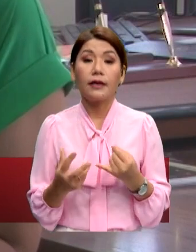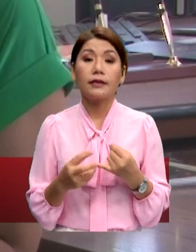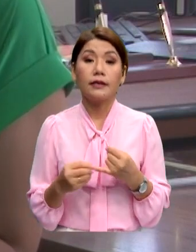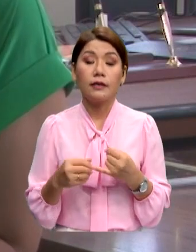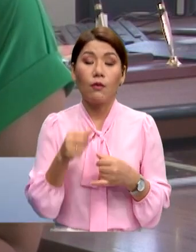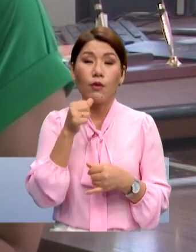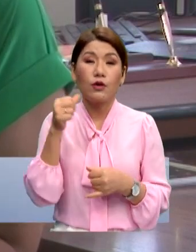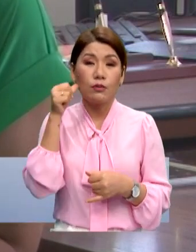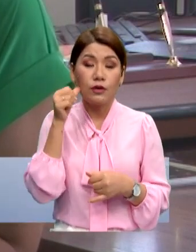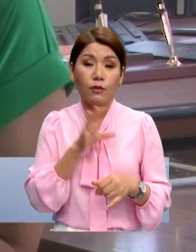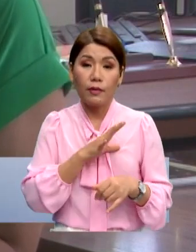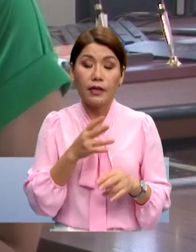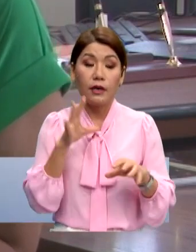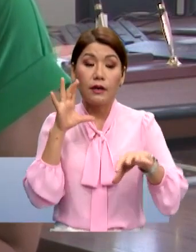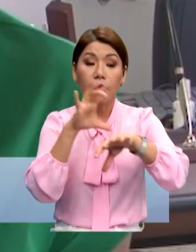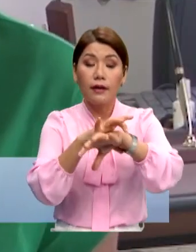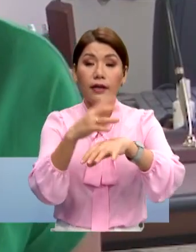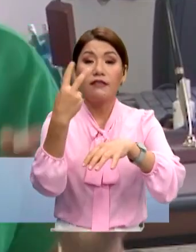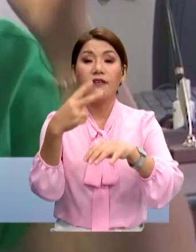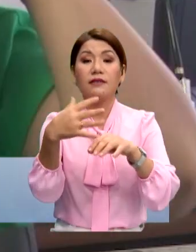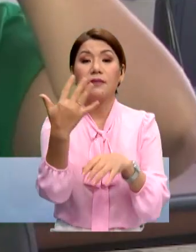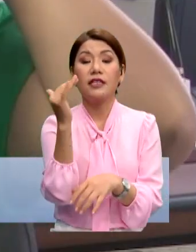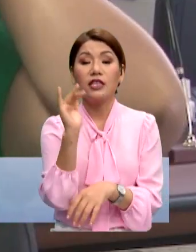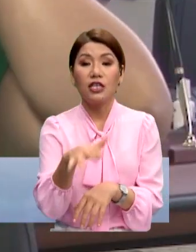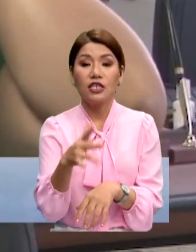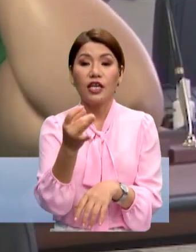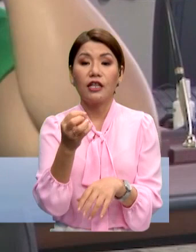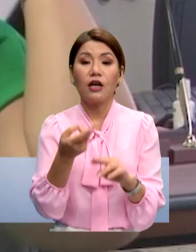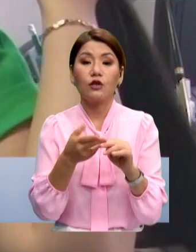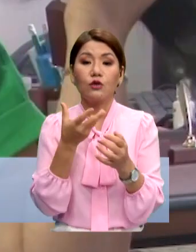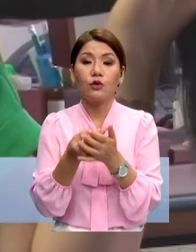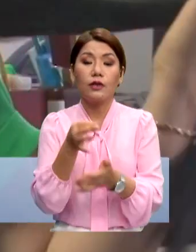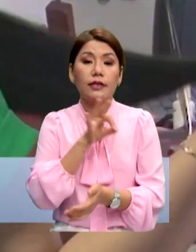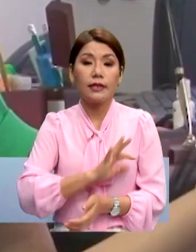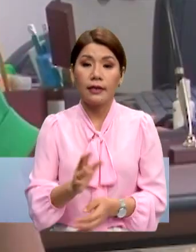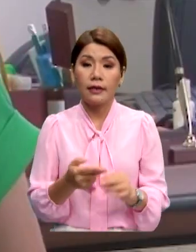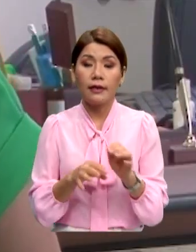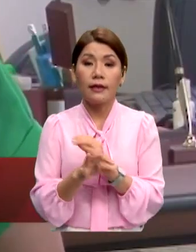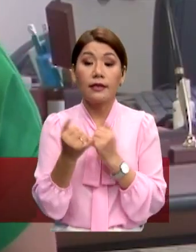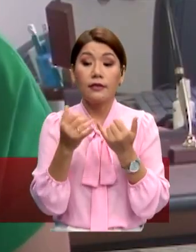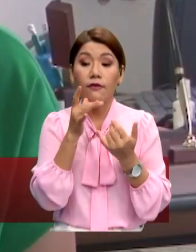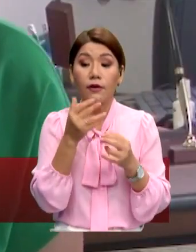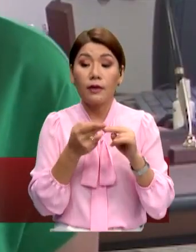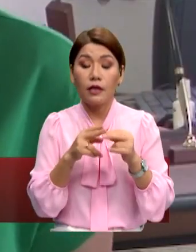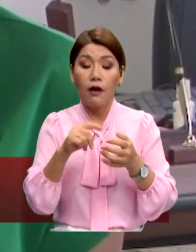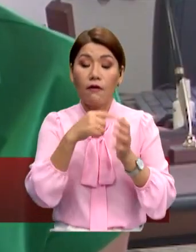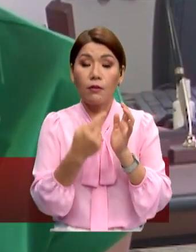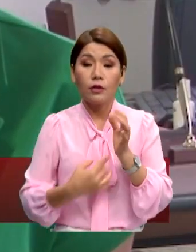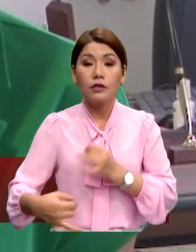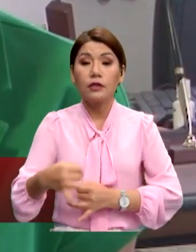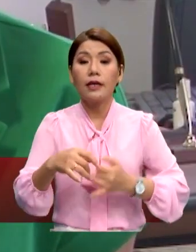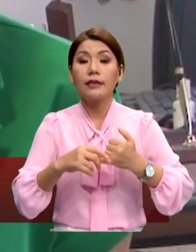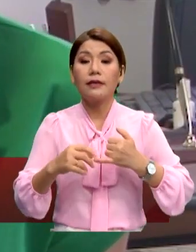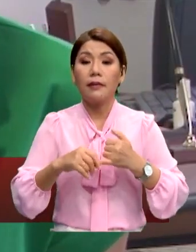Уже в прошлом году было выявлено порядка 25 тысяч гектаров неосвоенных пашней. В настоящее время этим вопросом занимается